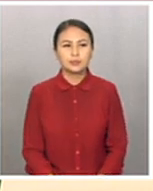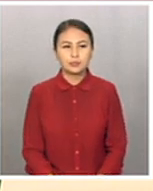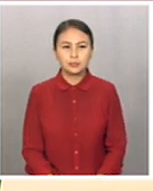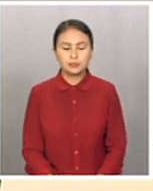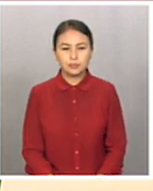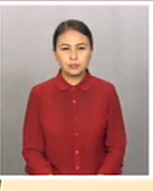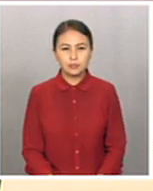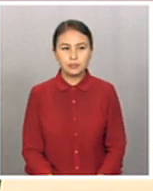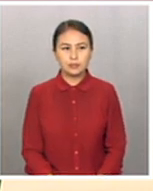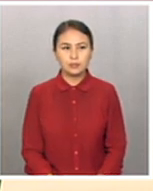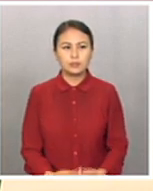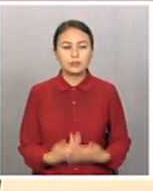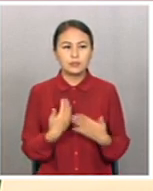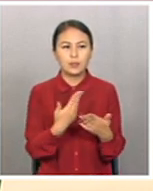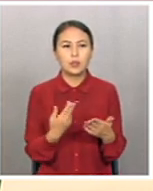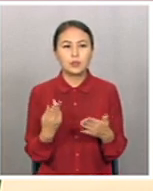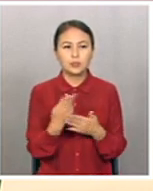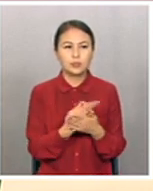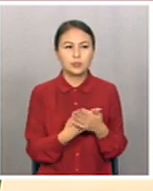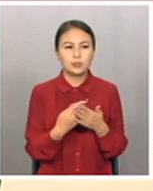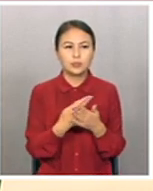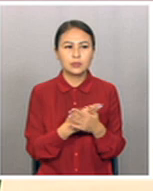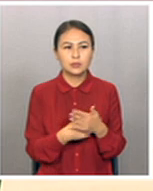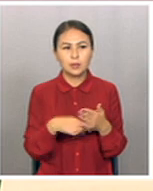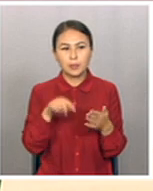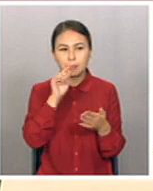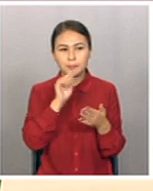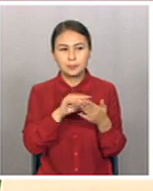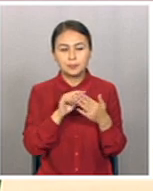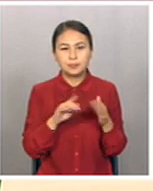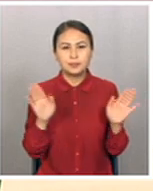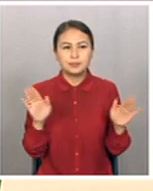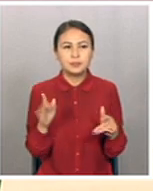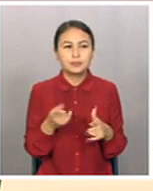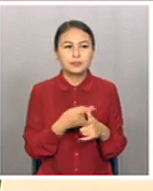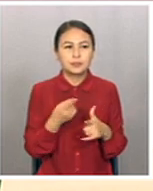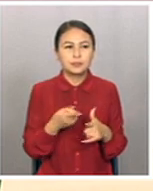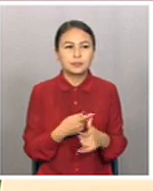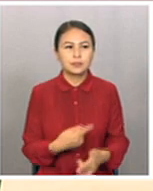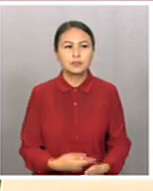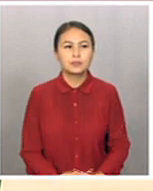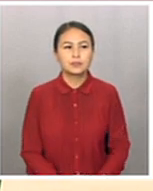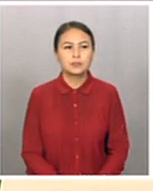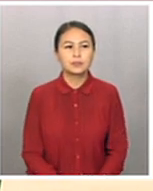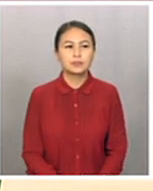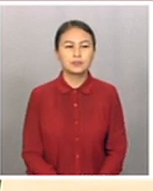Мына суреттегі құстарды атайық, балалар.